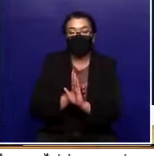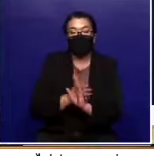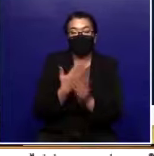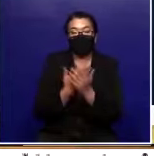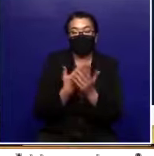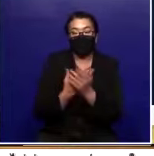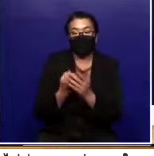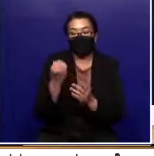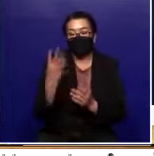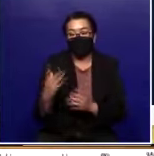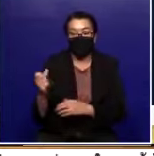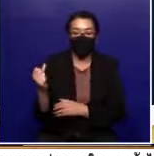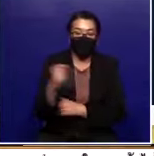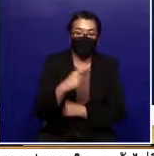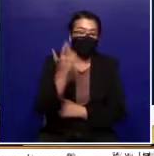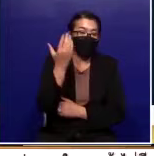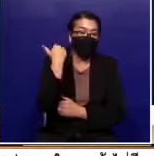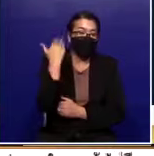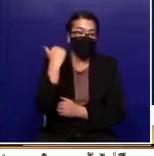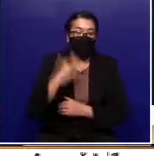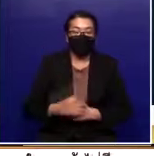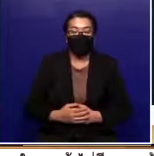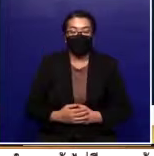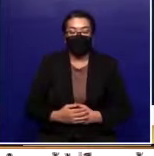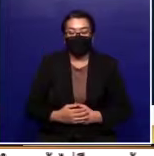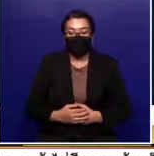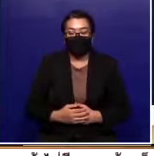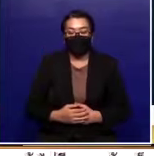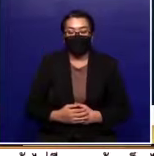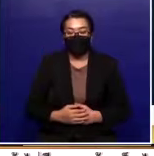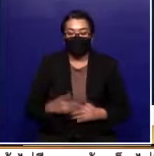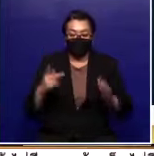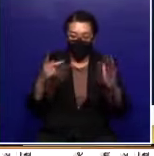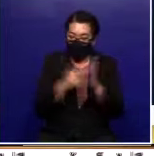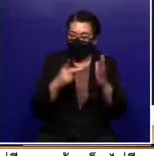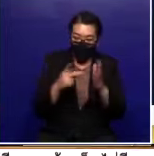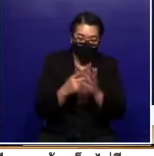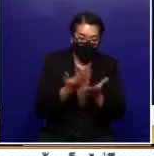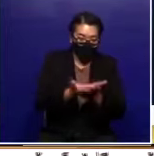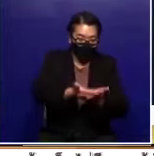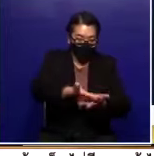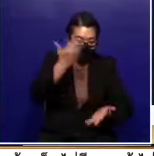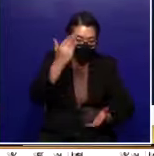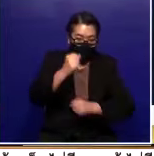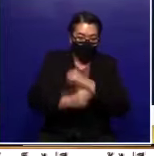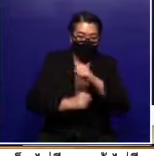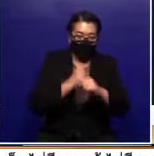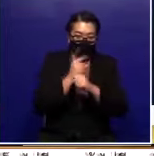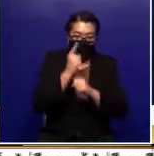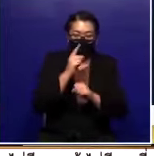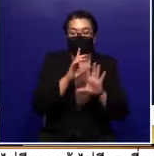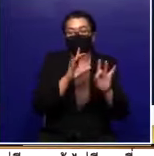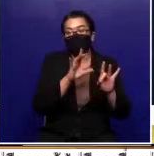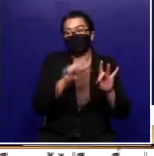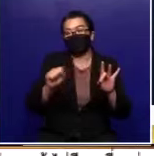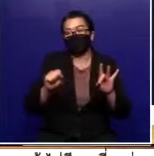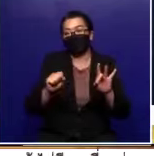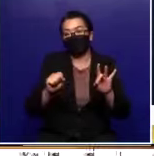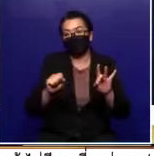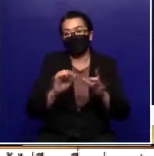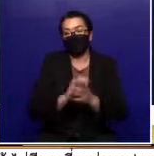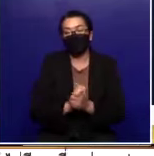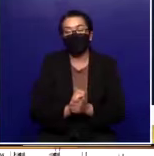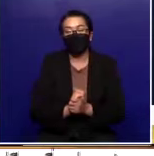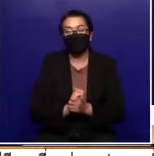งฮะไหวเหรอครับนี่เฉลี่ยแล้วกู้อภิมหาอมตะนิรันดร์การปีละ 800,000 ท่านประธานที่เคาร